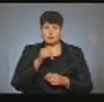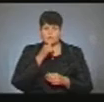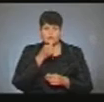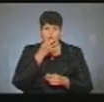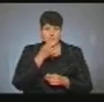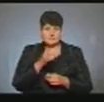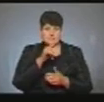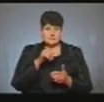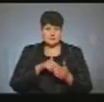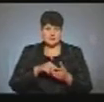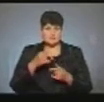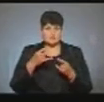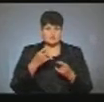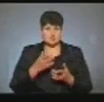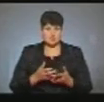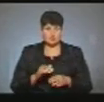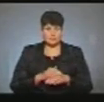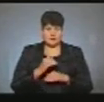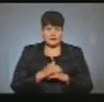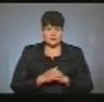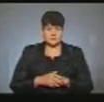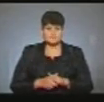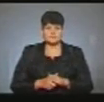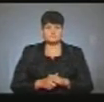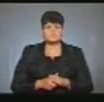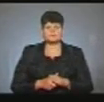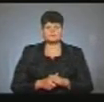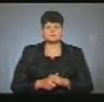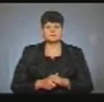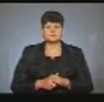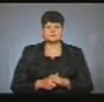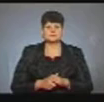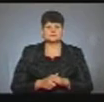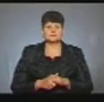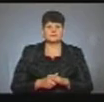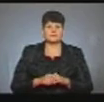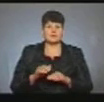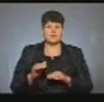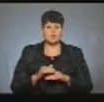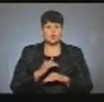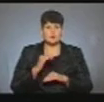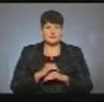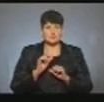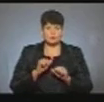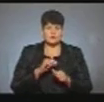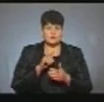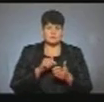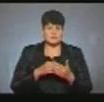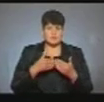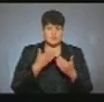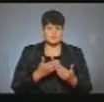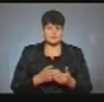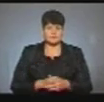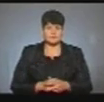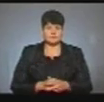на запитання телеглядача. Доброго вечора. Доброго вечора. Можете запитувати. Мені